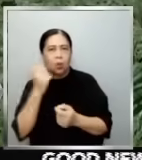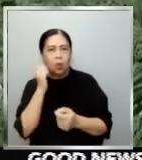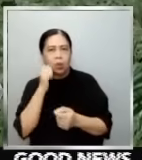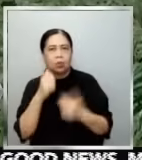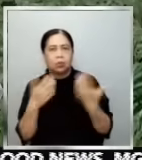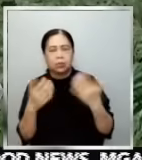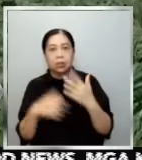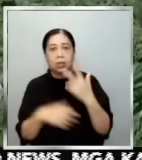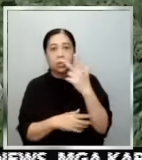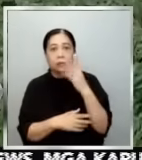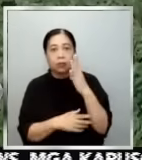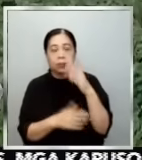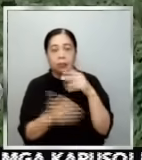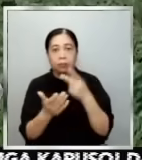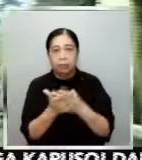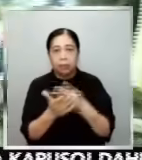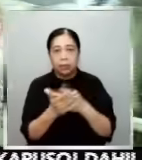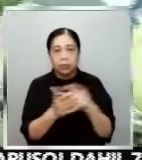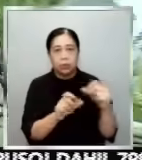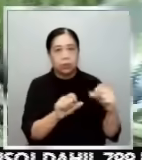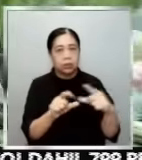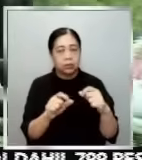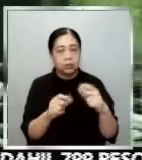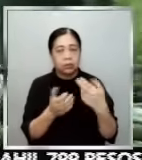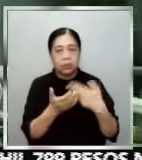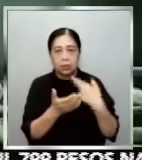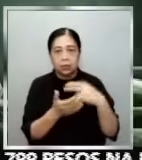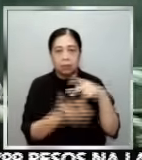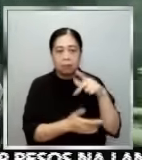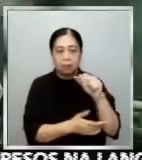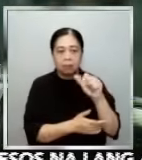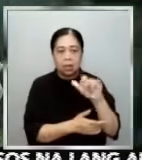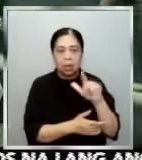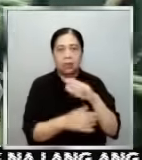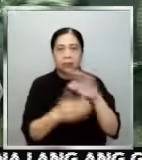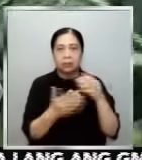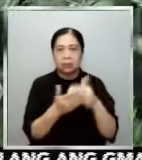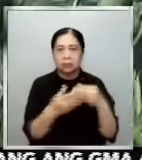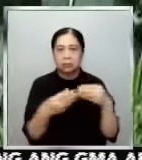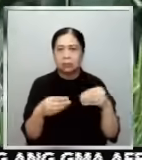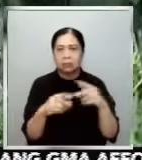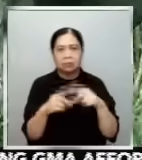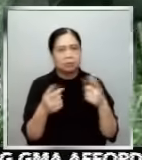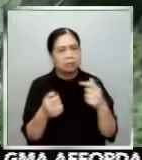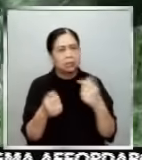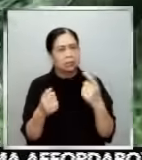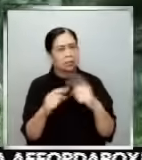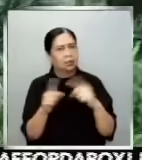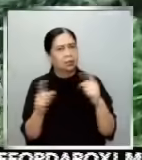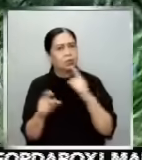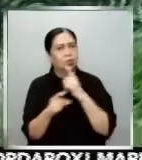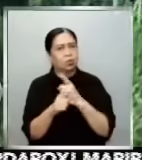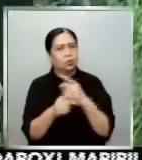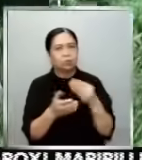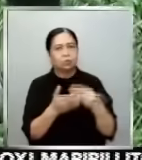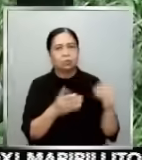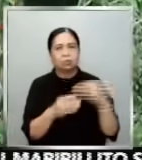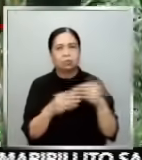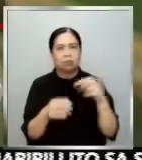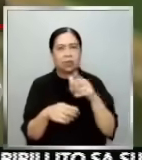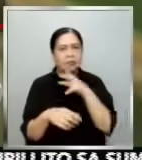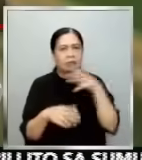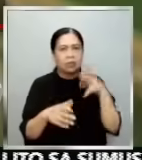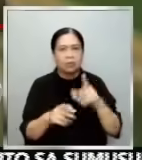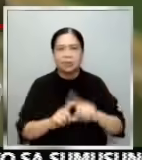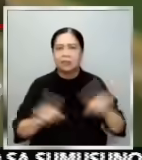ph4 ang bentaha ng palay Gaya ng sabi ng ilang traders gayong malayo ito sa tunay na bili ng palay sa mga magsasaka